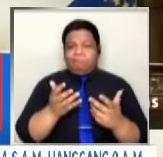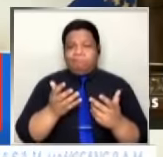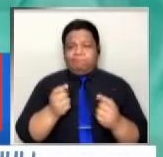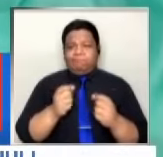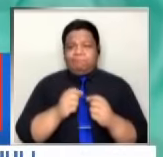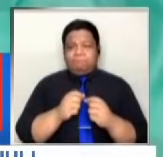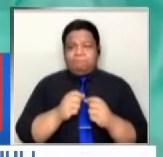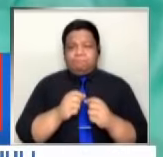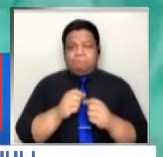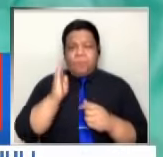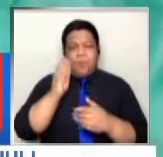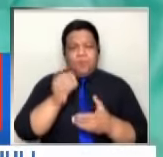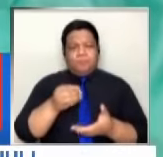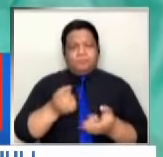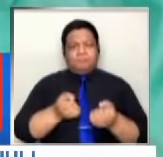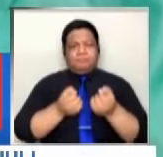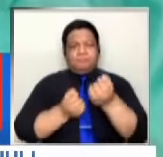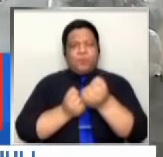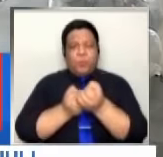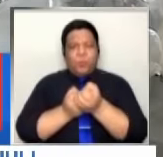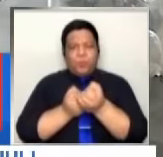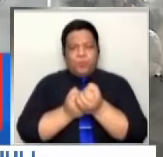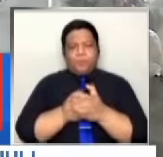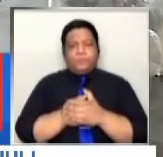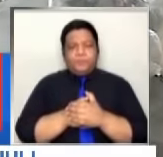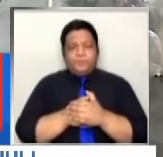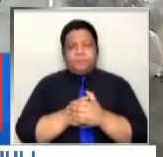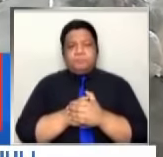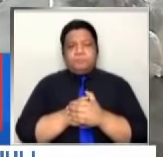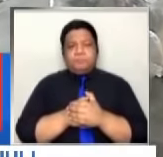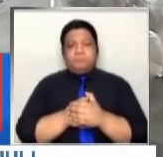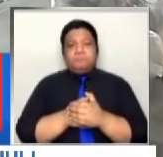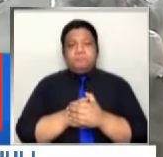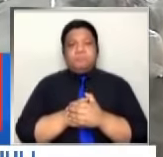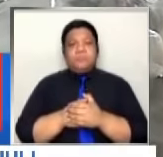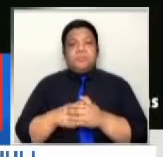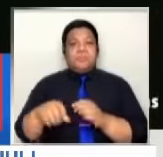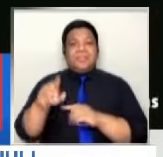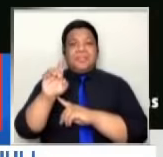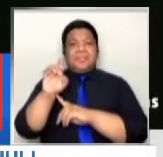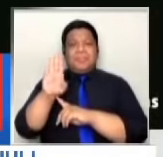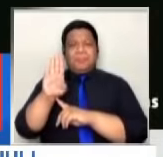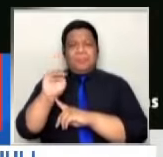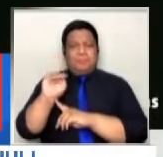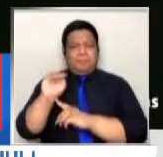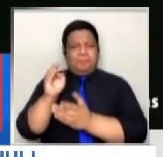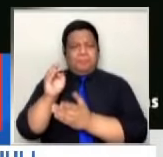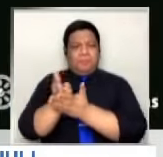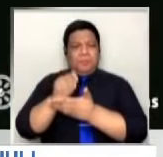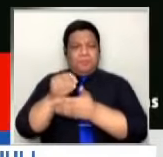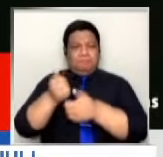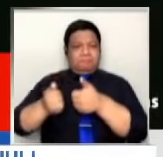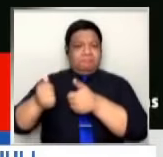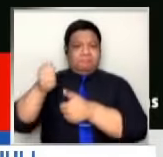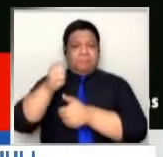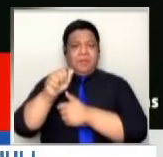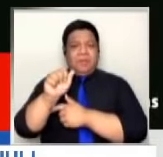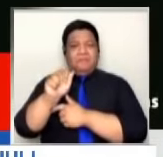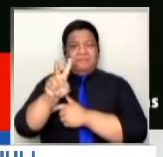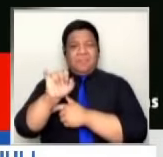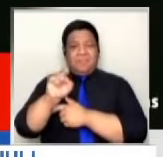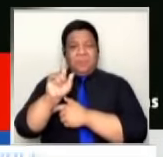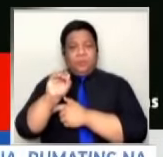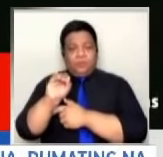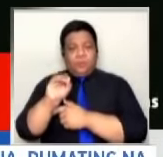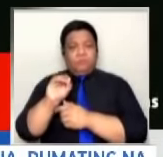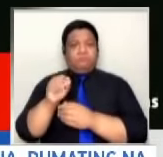ayuda. Hindi pera ang matatanggap, sabi ni Budget Secretary Wendell Avisado. In kind po, Mr. President, to ensure